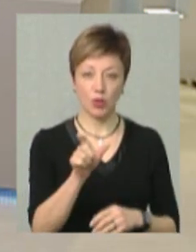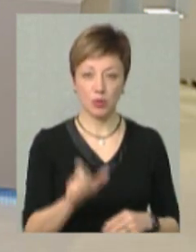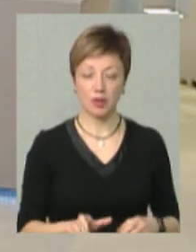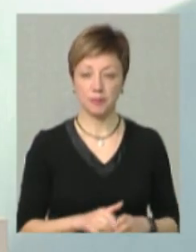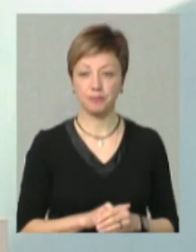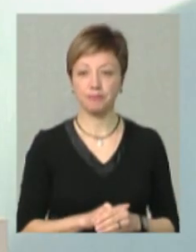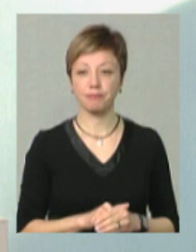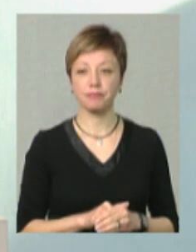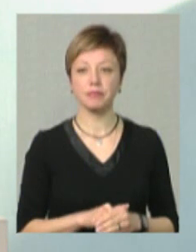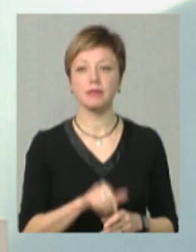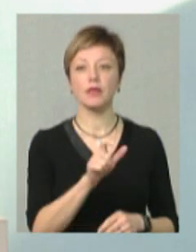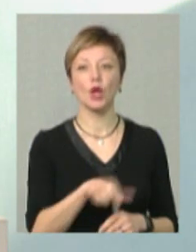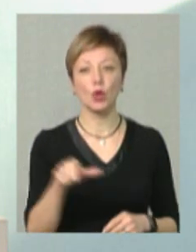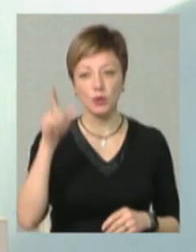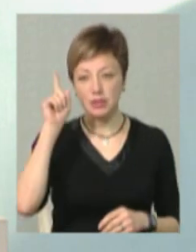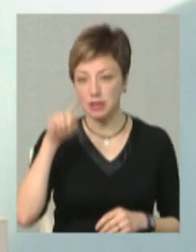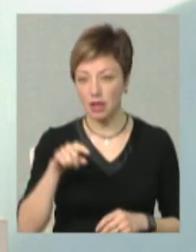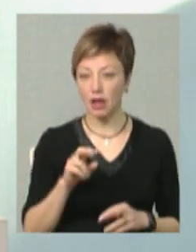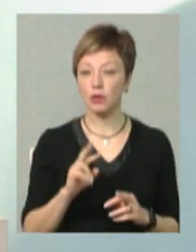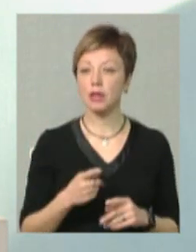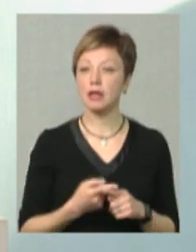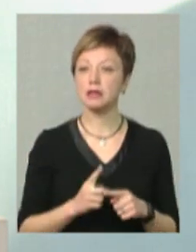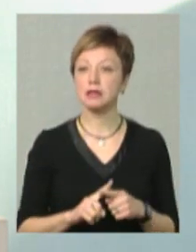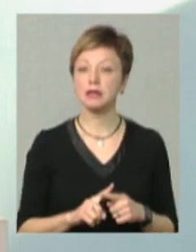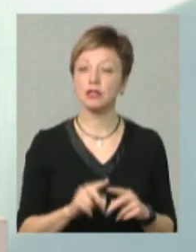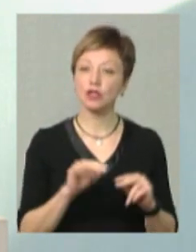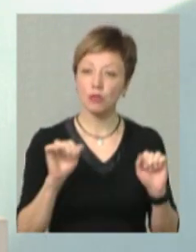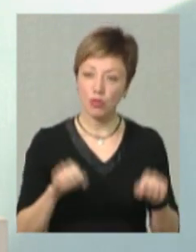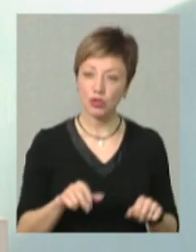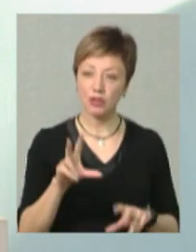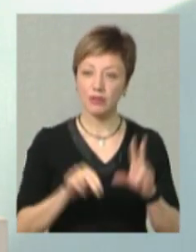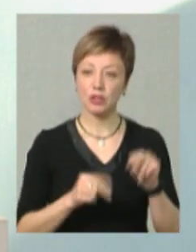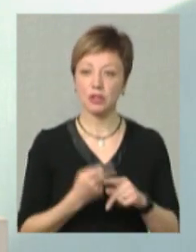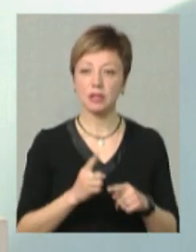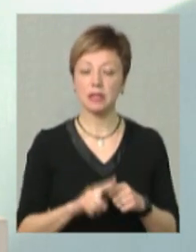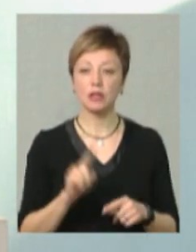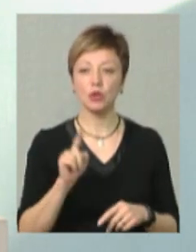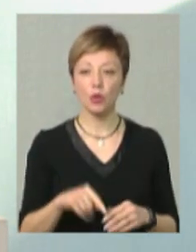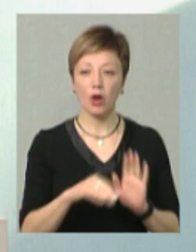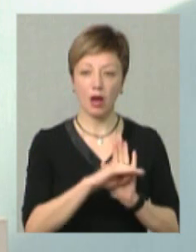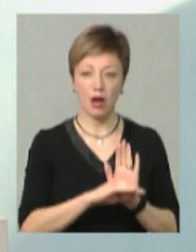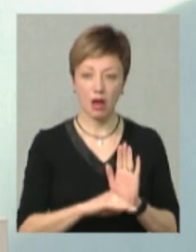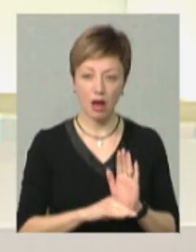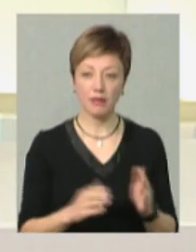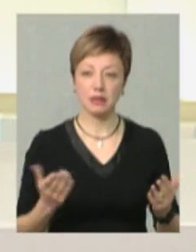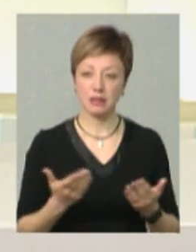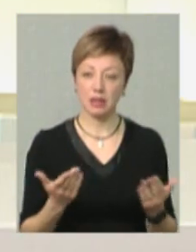людині. Пенсіонери знають, як це, і чи можна вважати, що це вже той графік, за